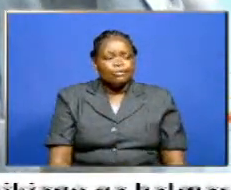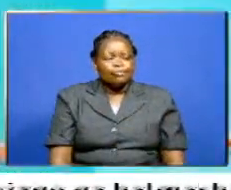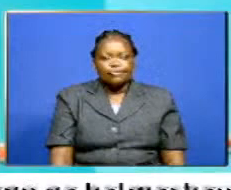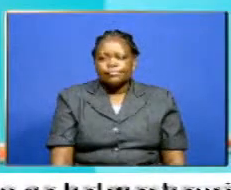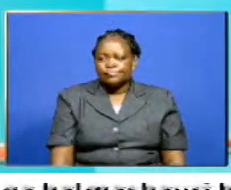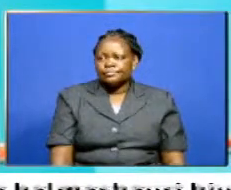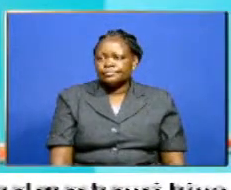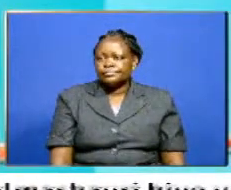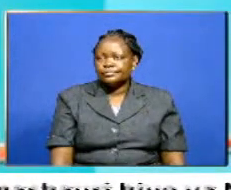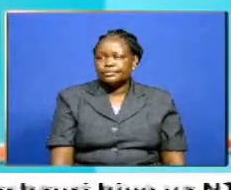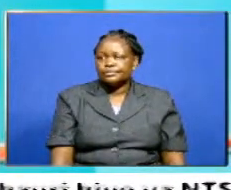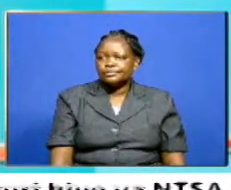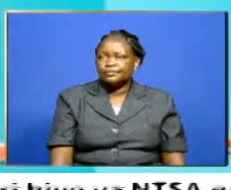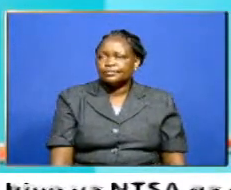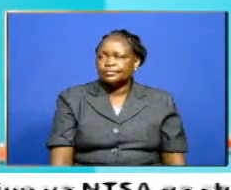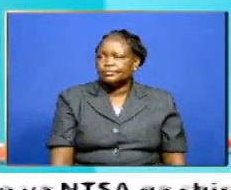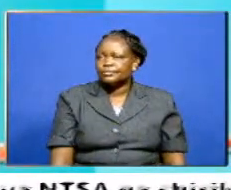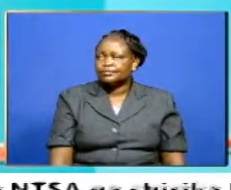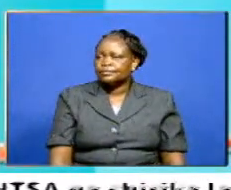Unajua